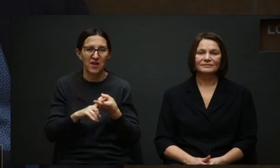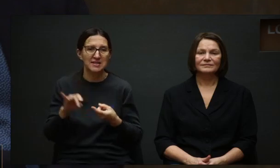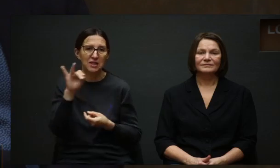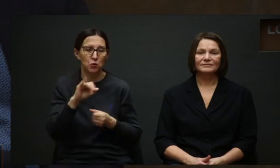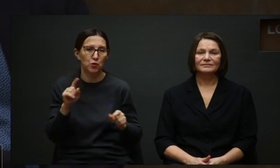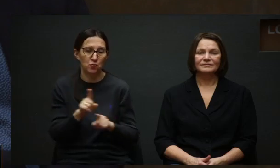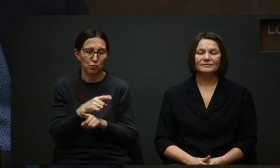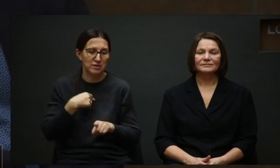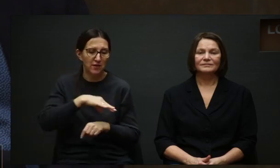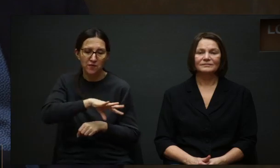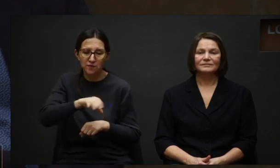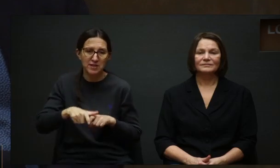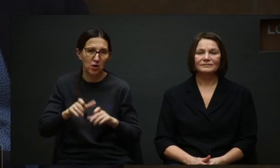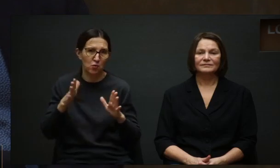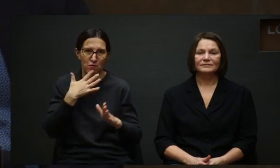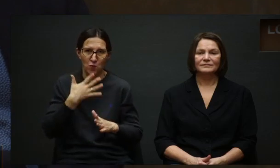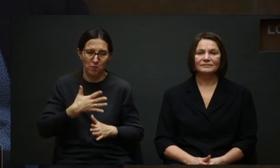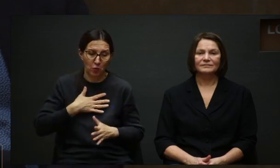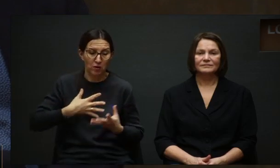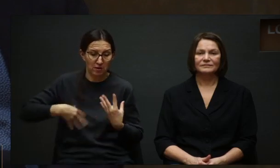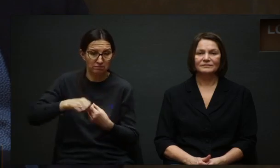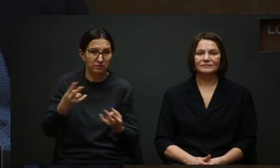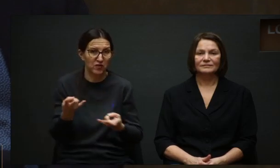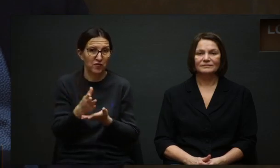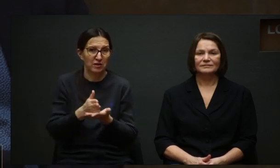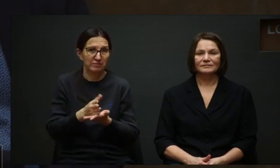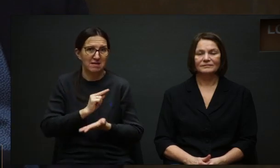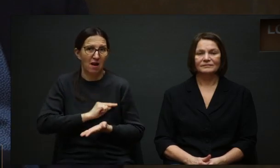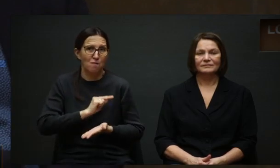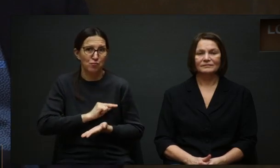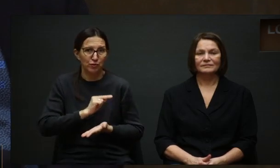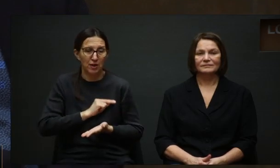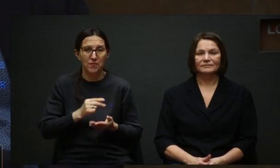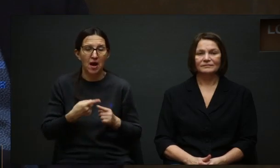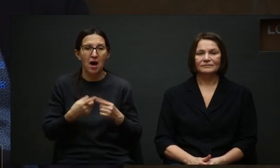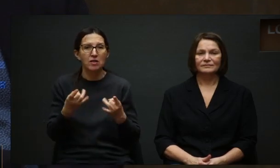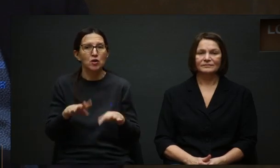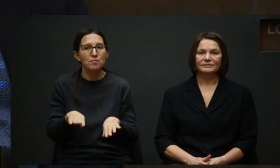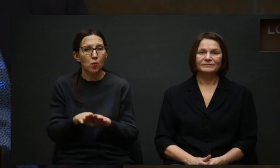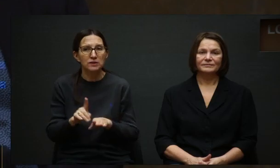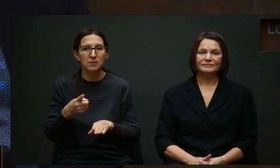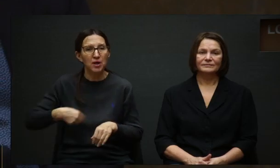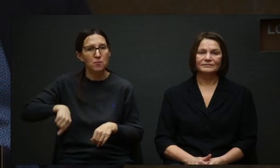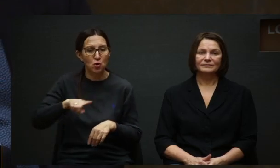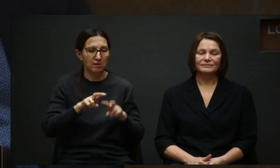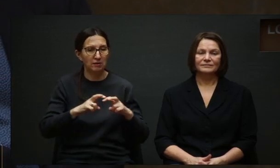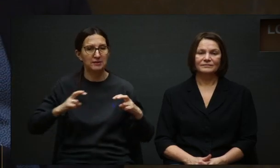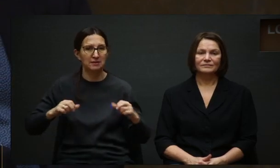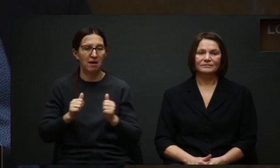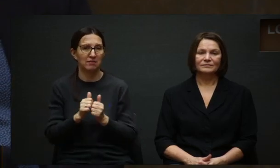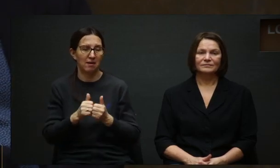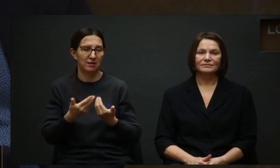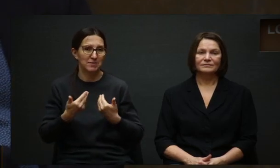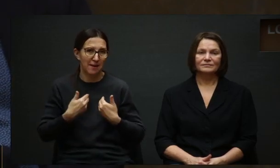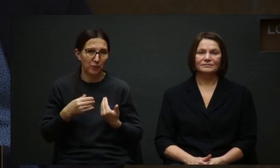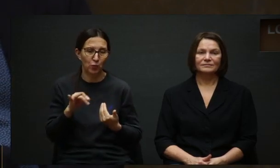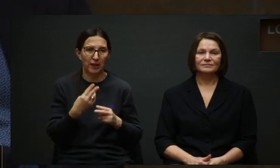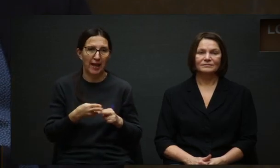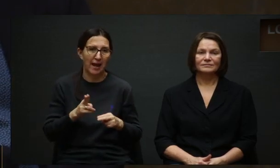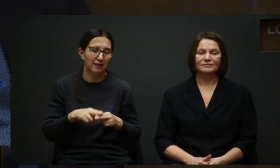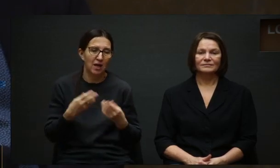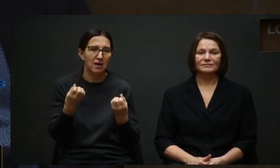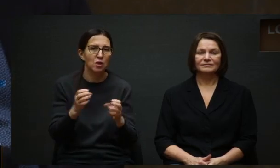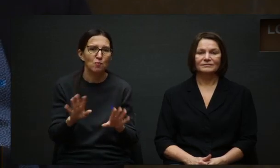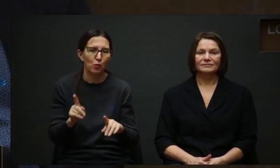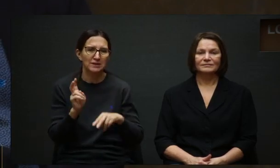которых я очень люблю и с которыми мы работаем. Не просто потому, что они сидят рядом со мной, это не